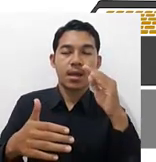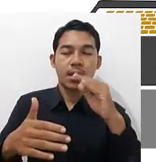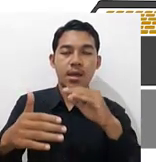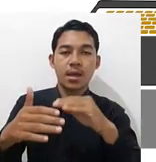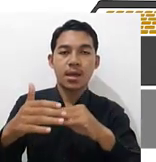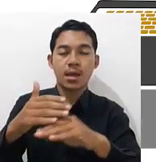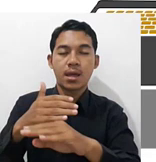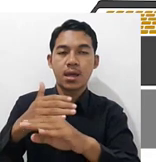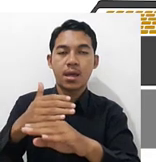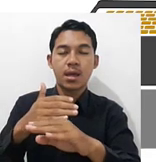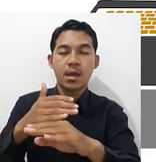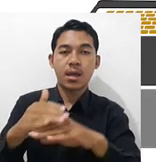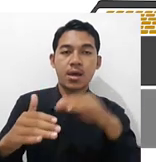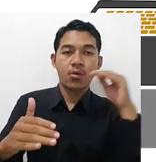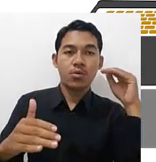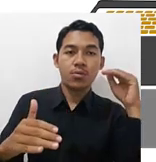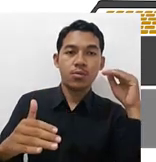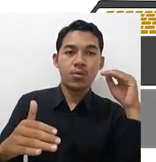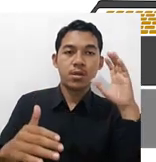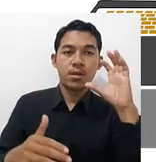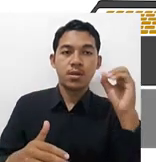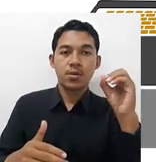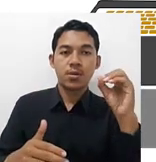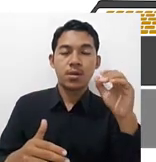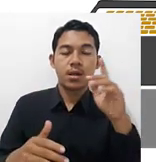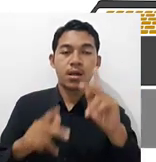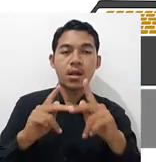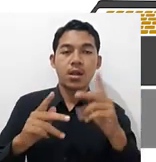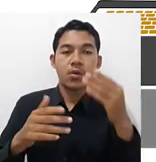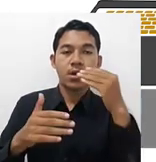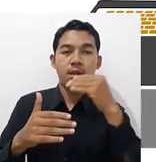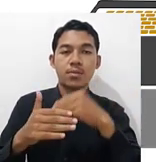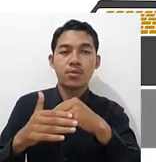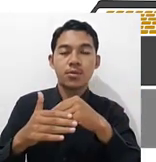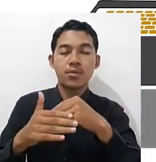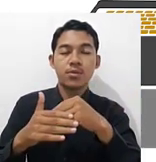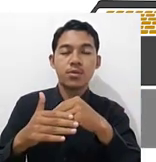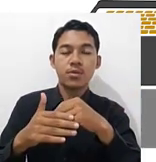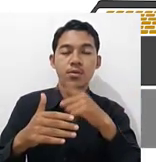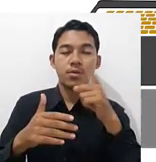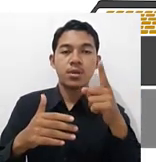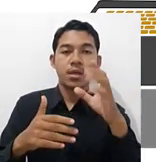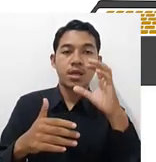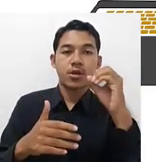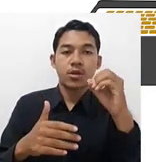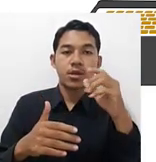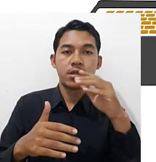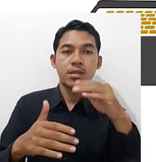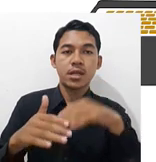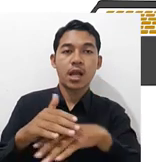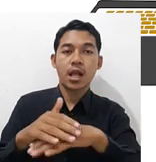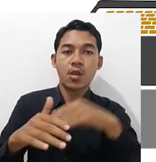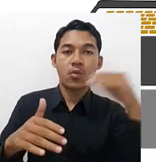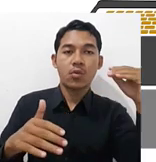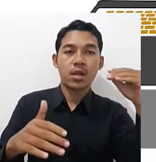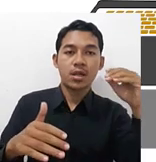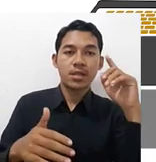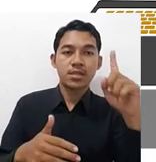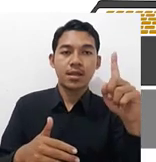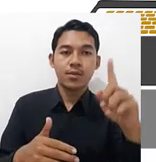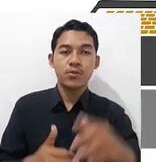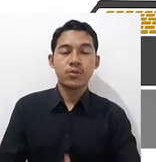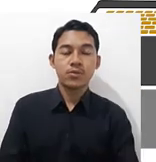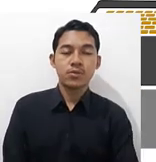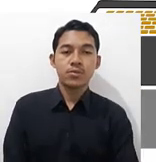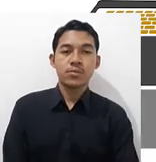Ataupun sebaliknya, jika input bernilai 0, maka output bernilai 1. Nah,